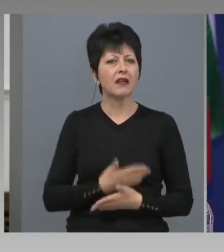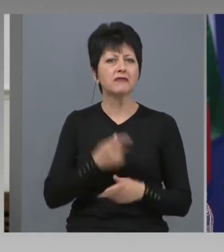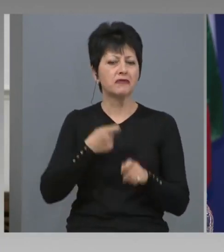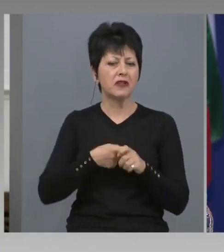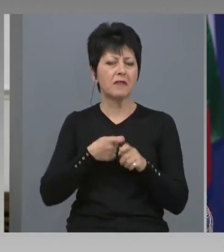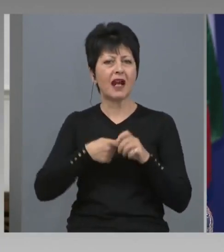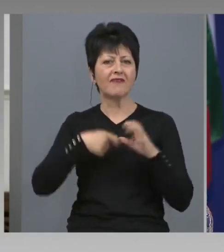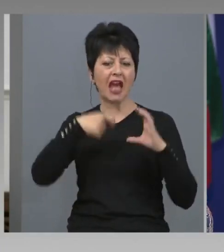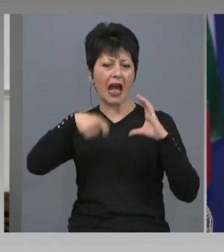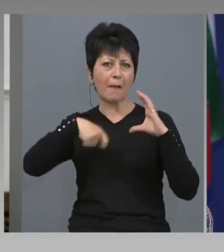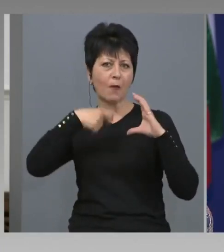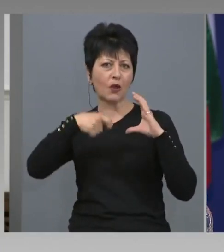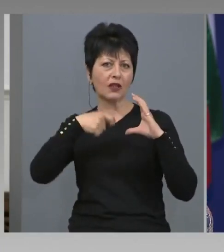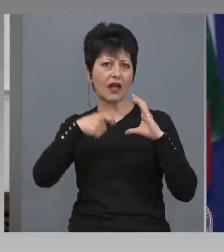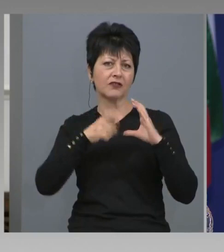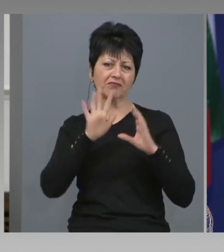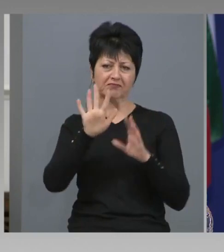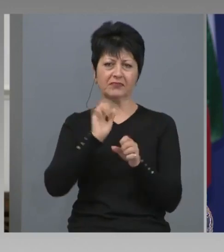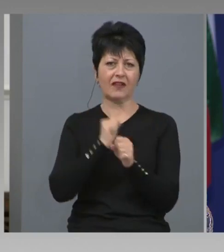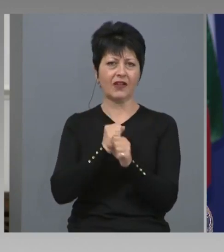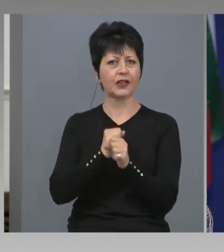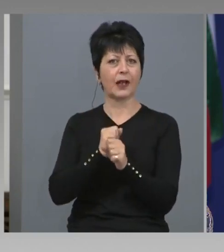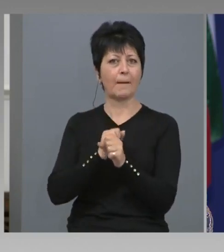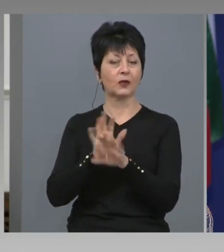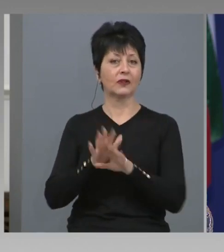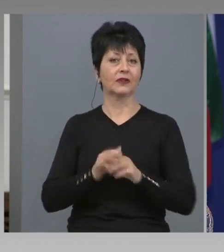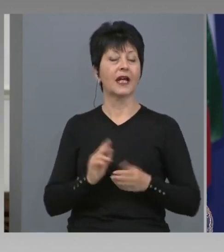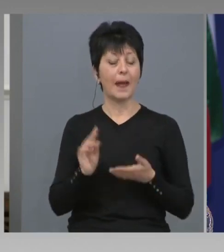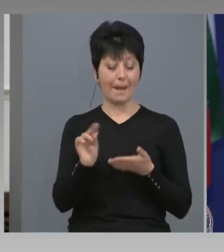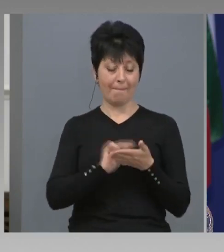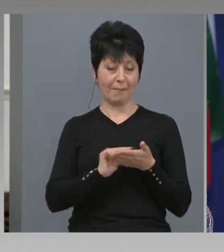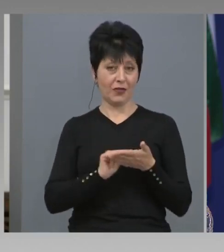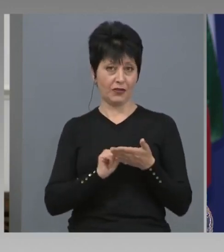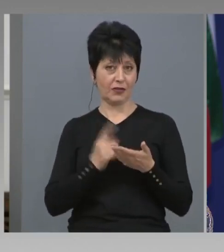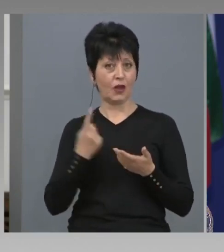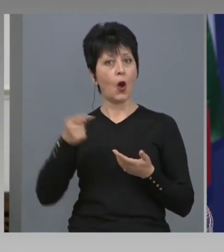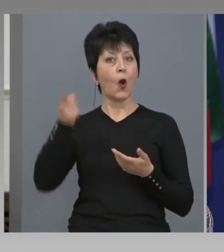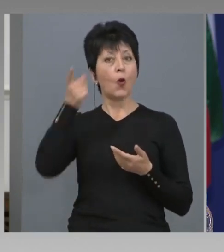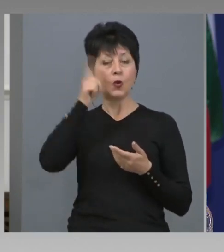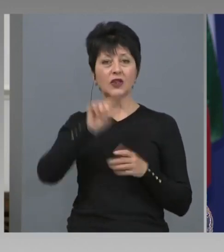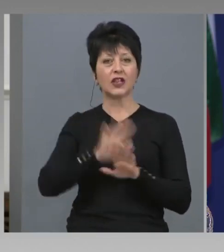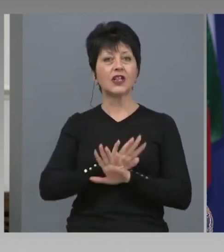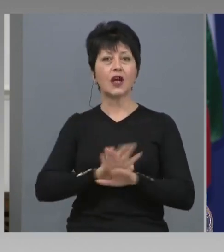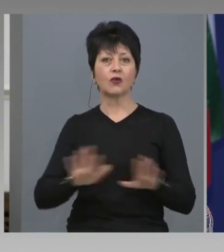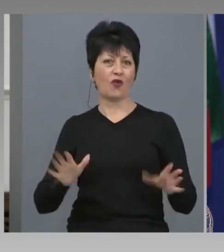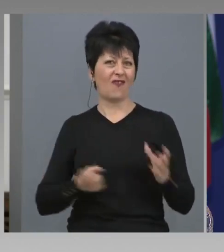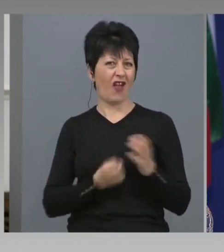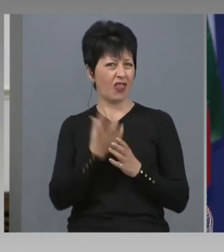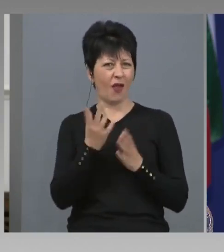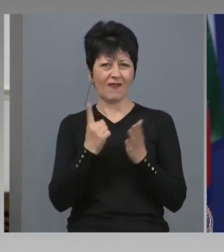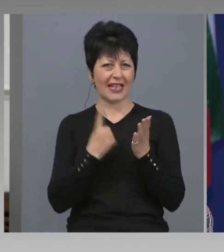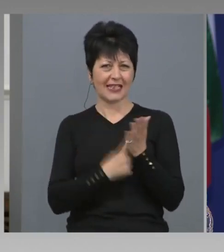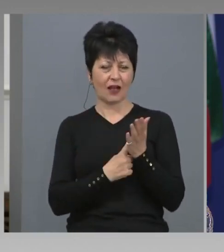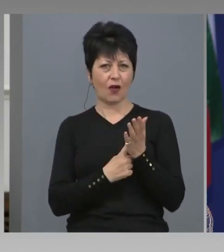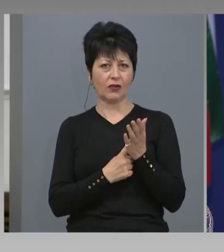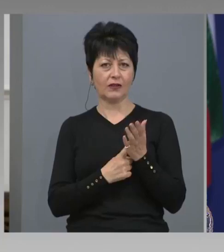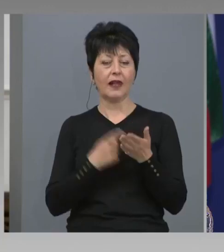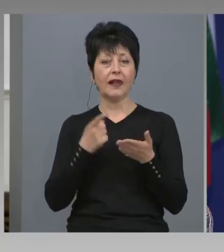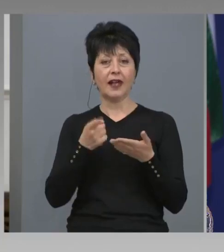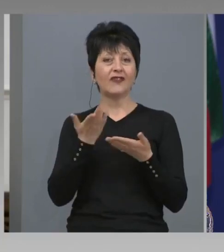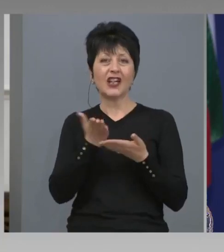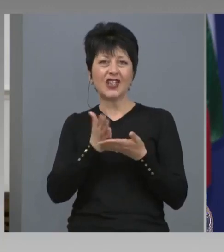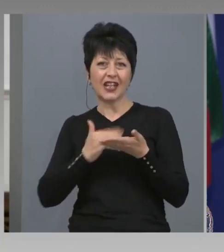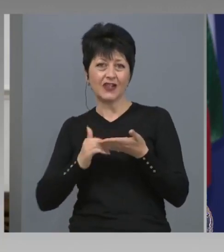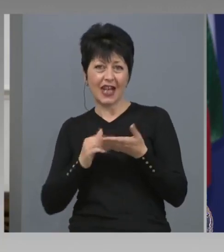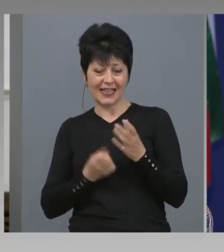работа. Но пишат го. Утре ще е готов. Не, той ще бъде част от този закон, точно който го има,